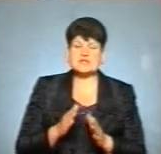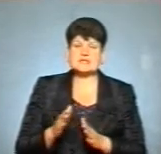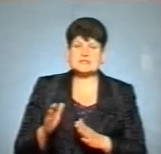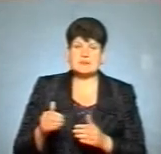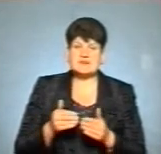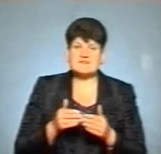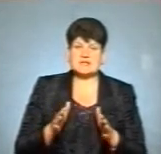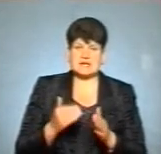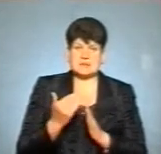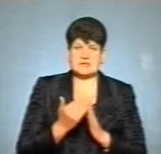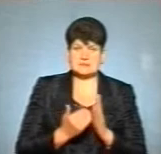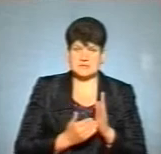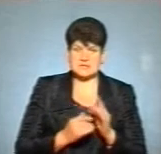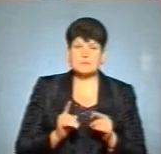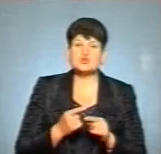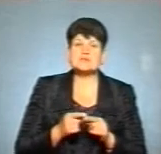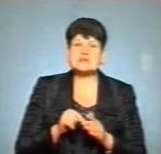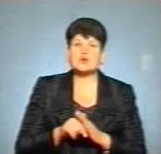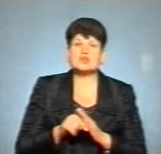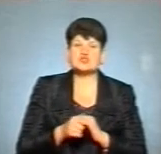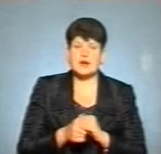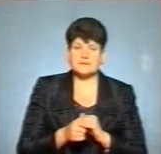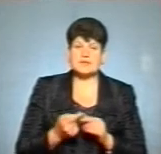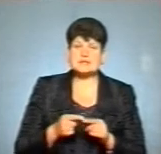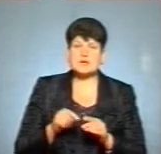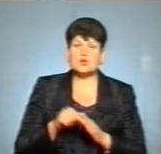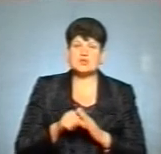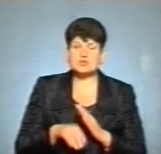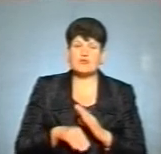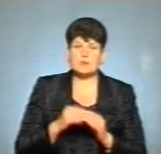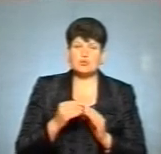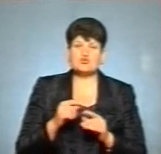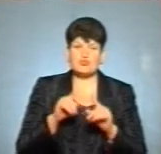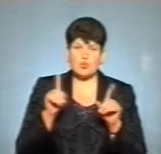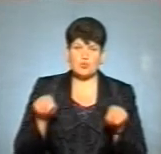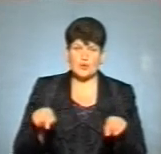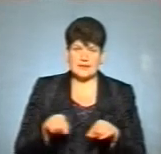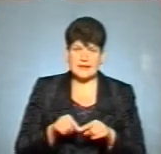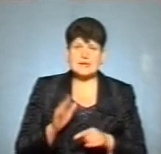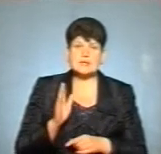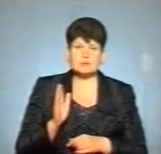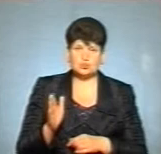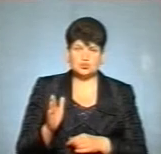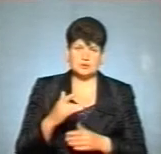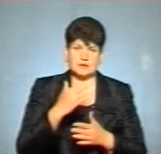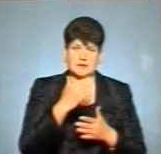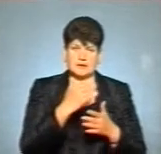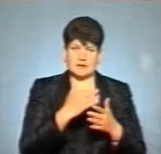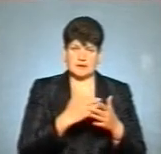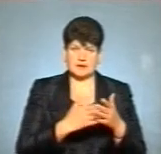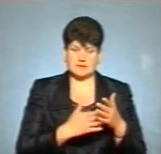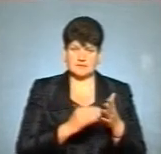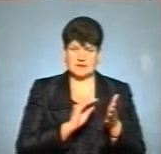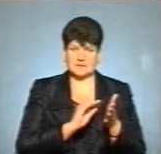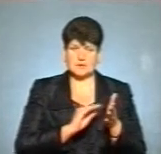відкритими списками. Що це означає? Це означає, що в виборчому бюлетені буде ряд, будуть